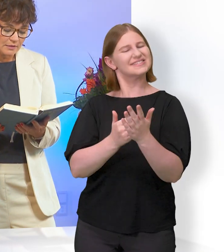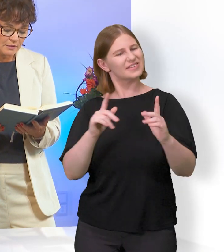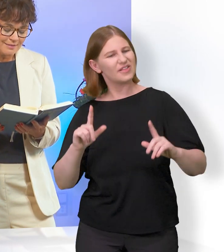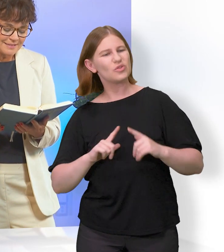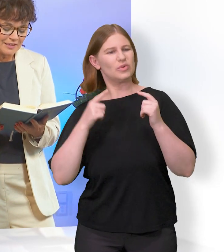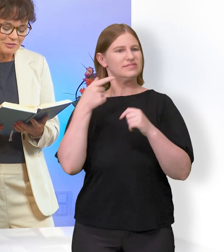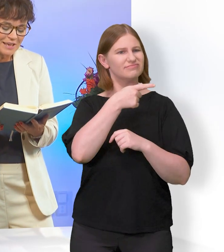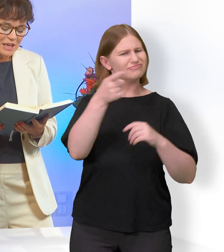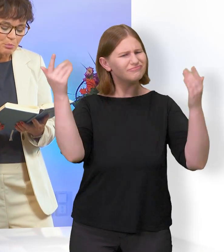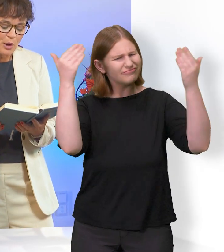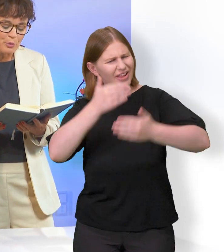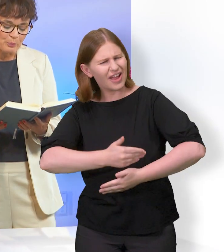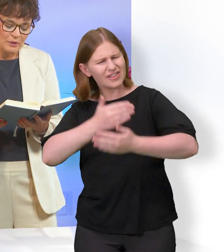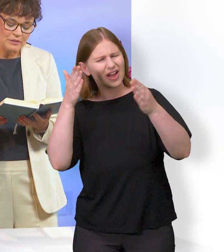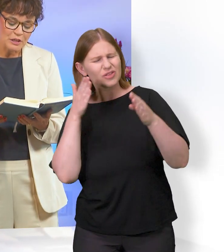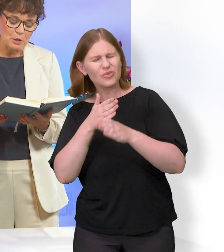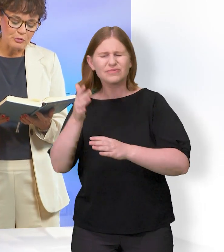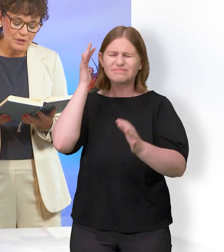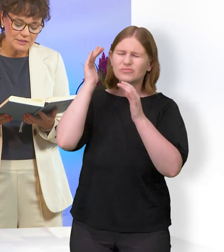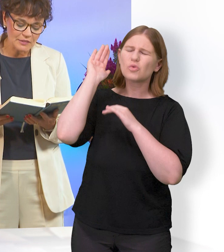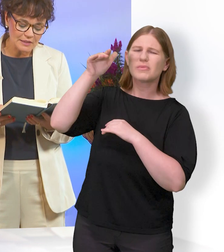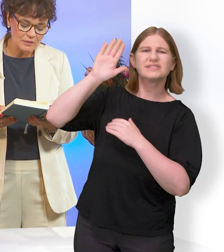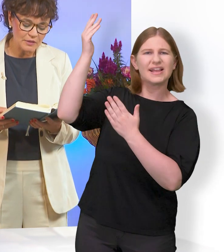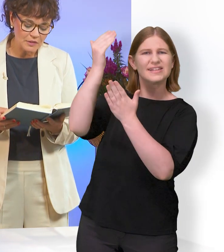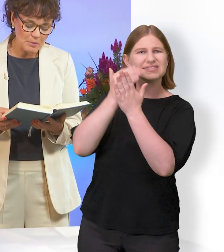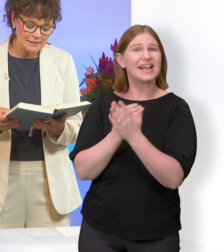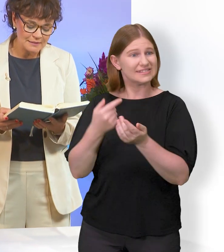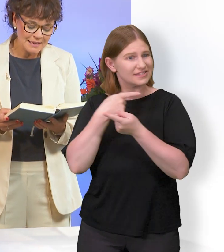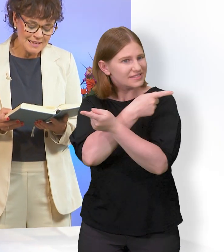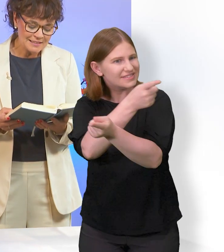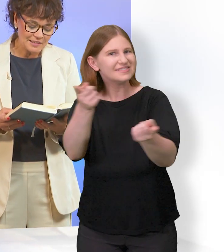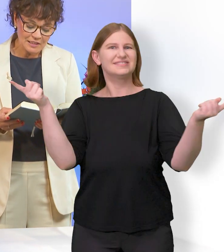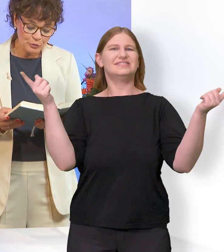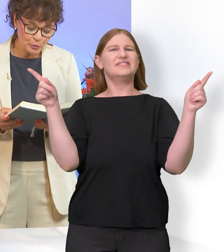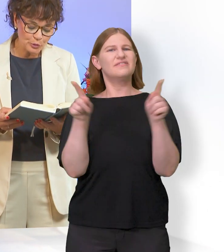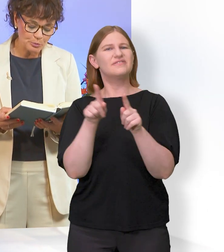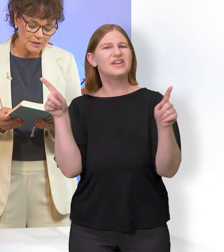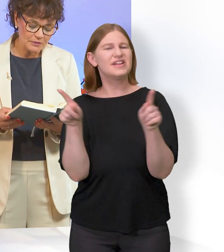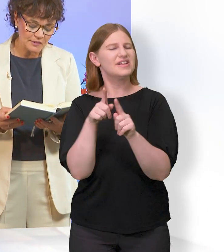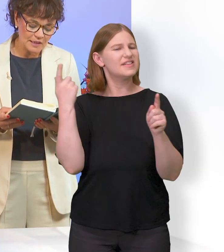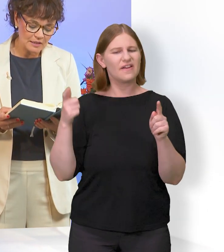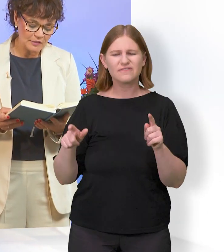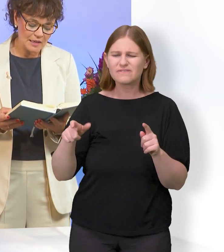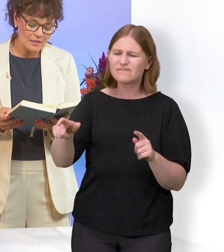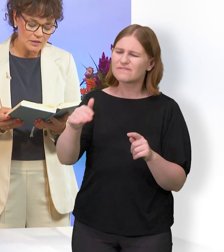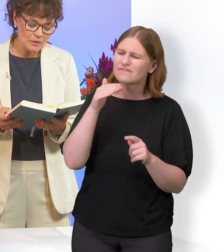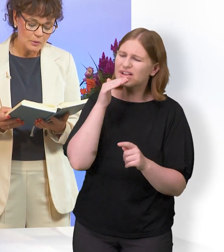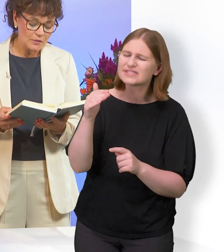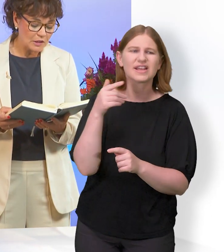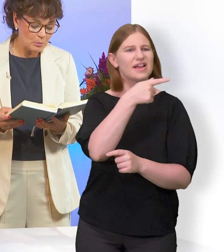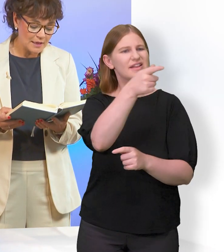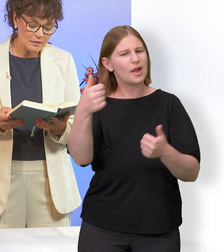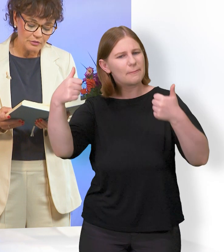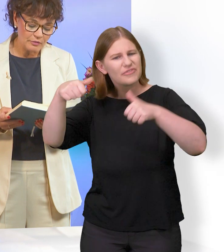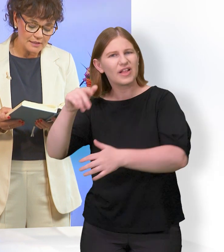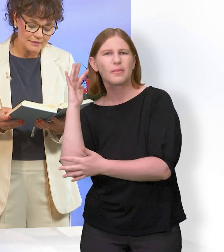Nacht. Der ist wie ein Baum, gepflanzt an den Wasserbächen, der seine Frucht bringt zu seiner Zeit und